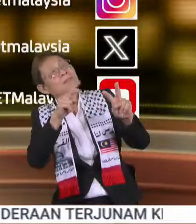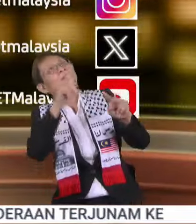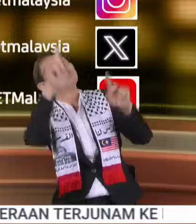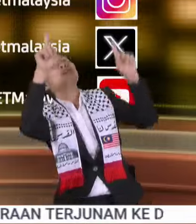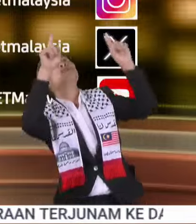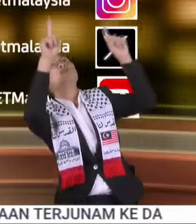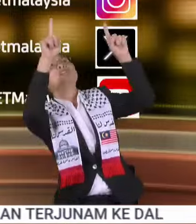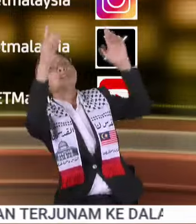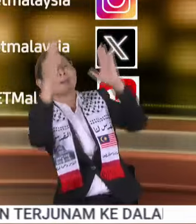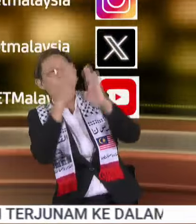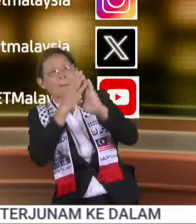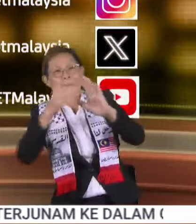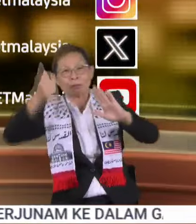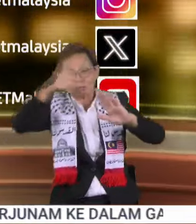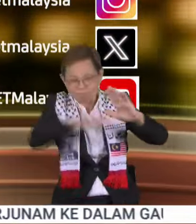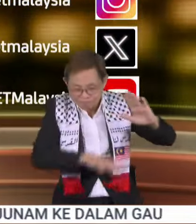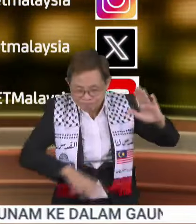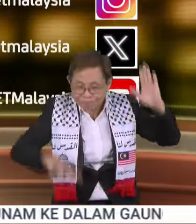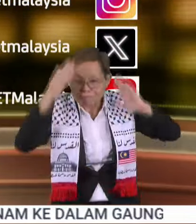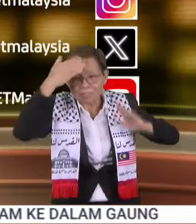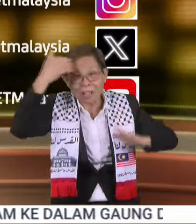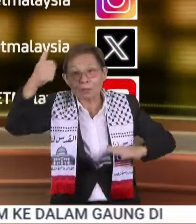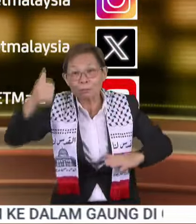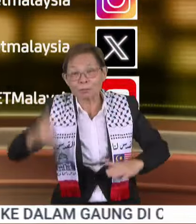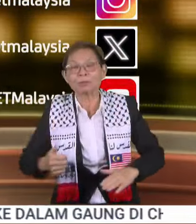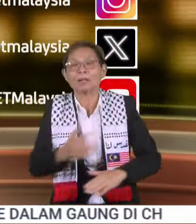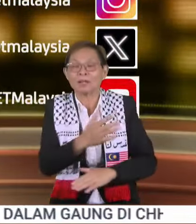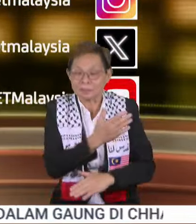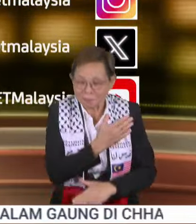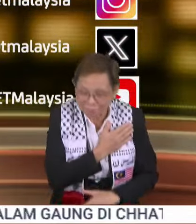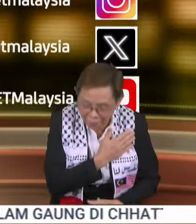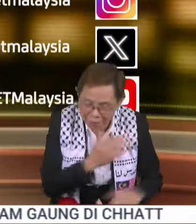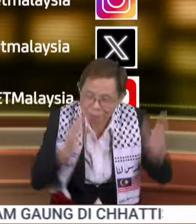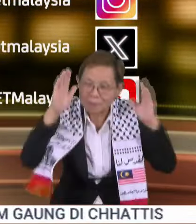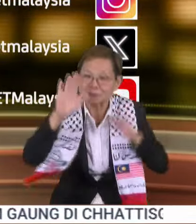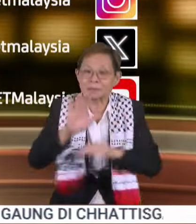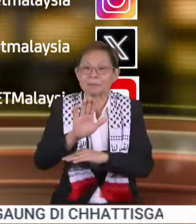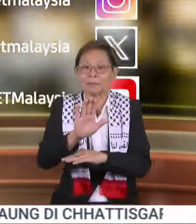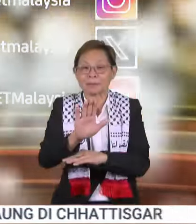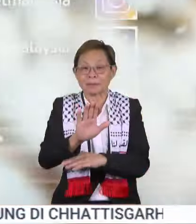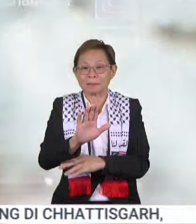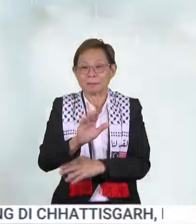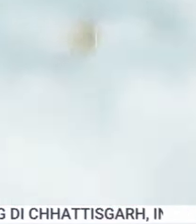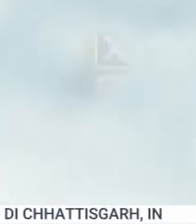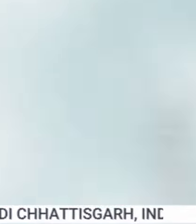cuaca bagi bandar-bandar utama di seluruh negara. Assalamualaikum dan salam Malaysia Madani.